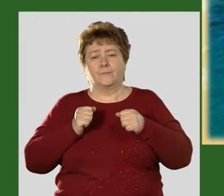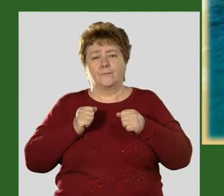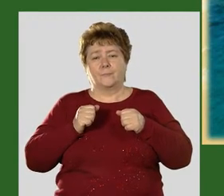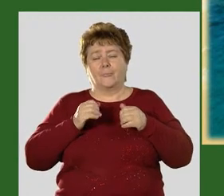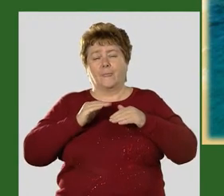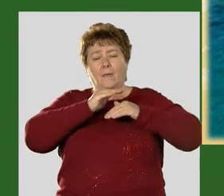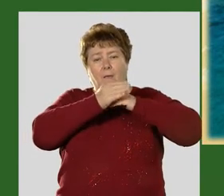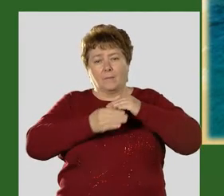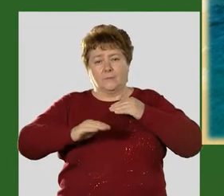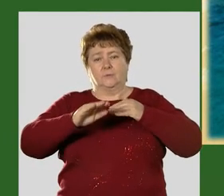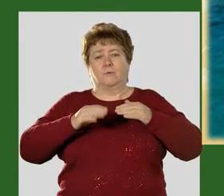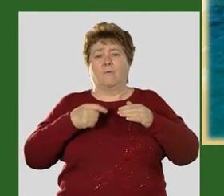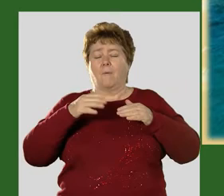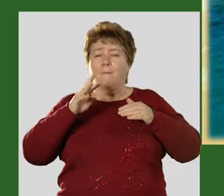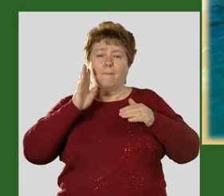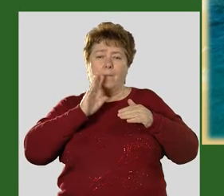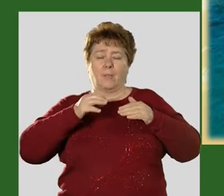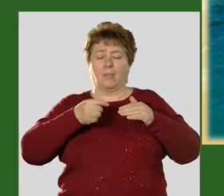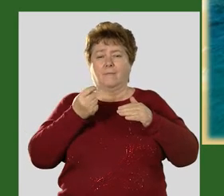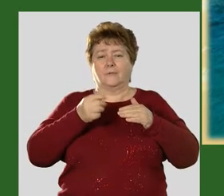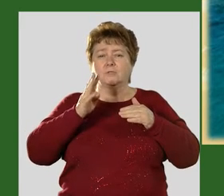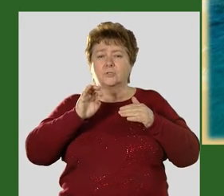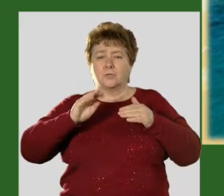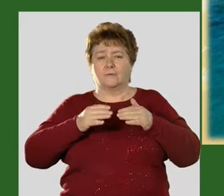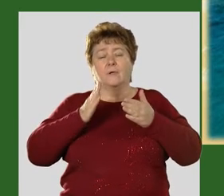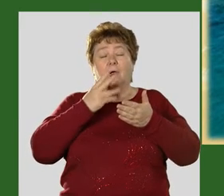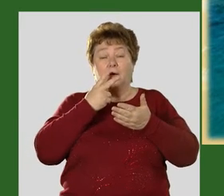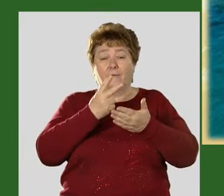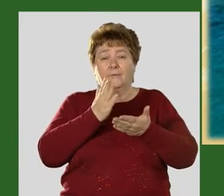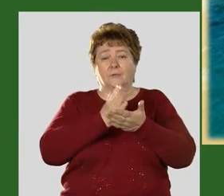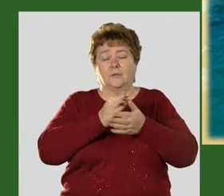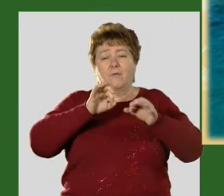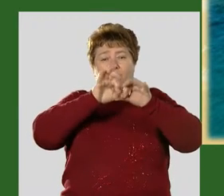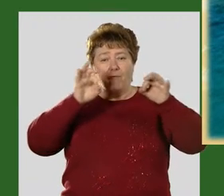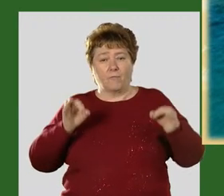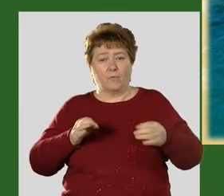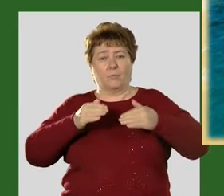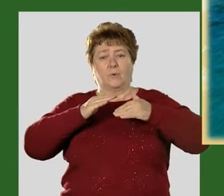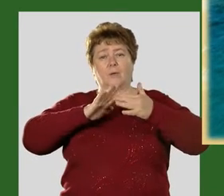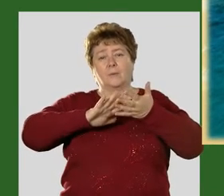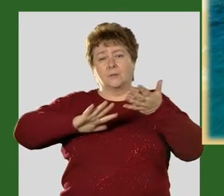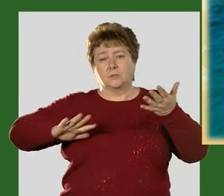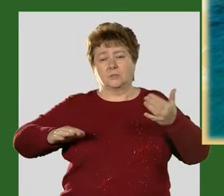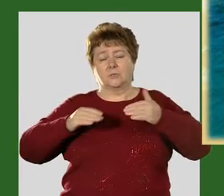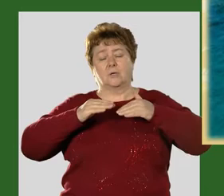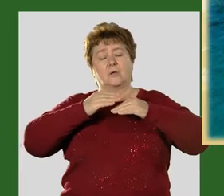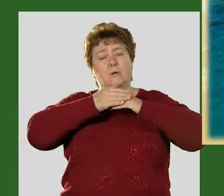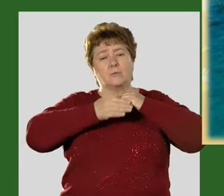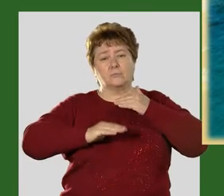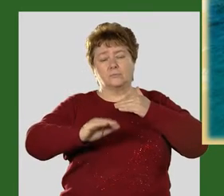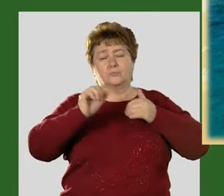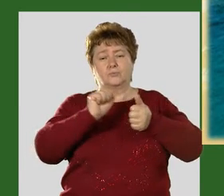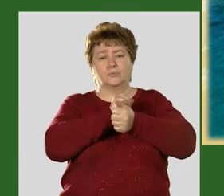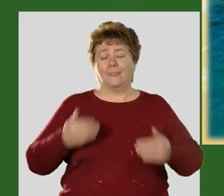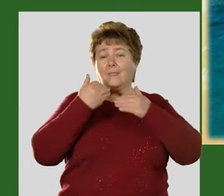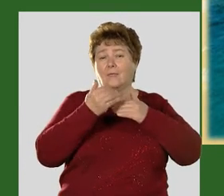На материковой отмели или шельфе можно видеть продолжение форм рельефа суши, например, русло